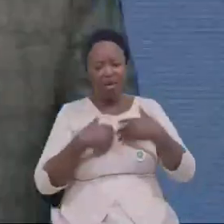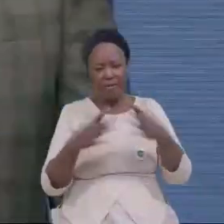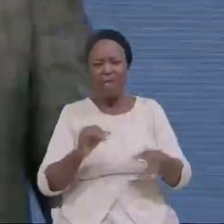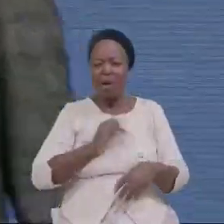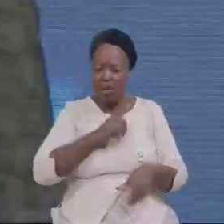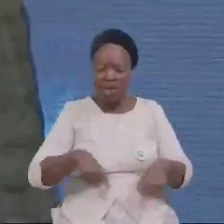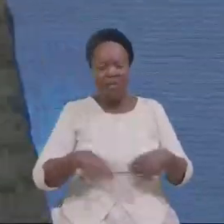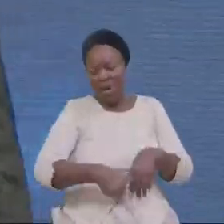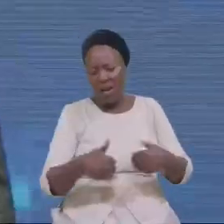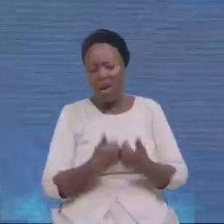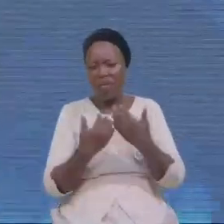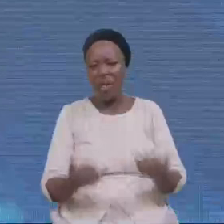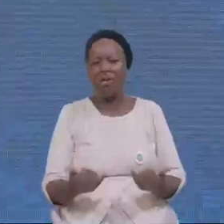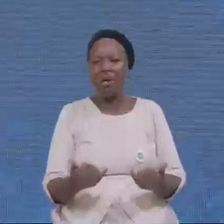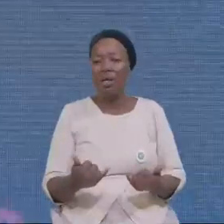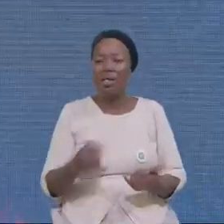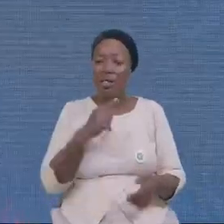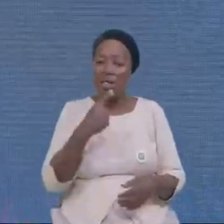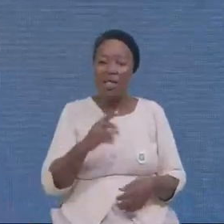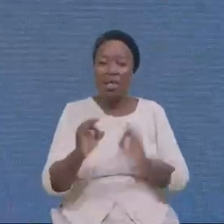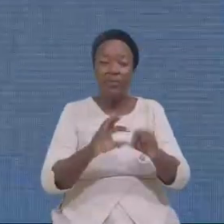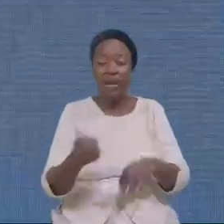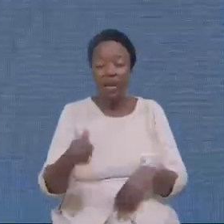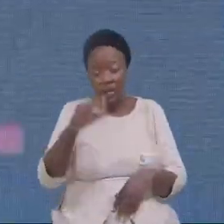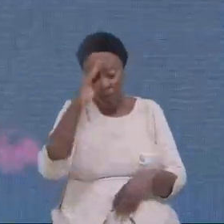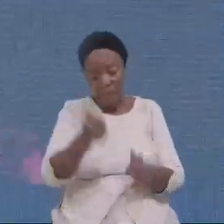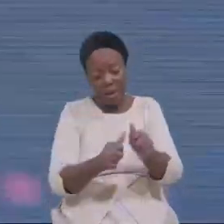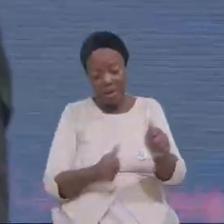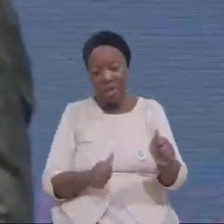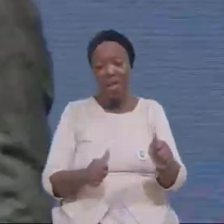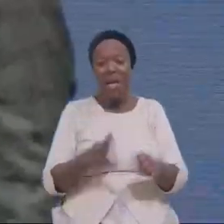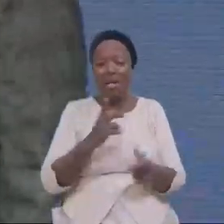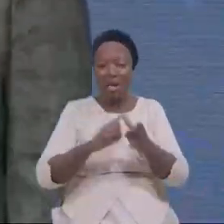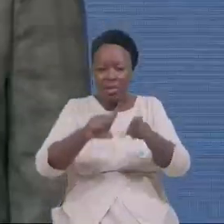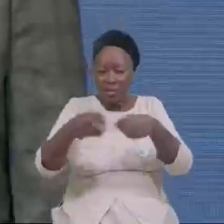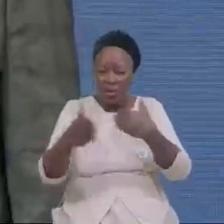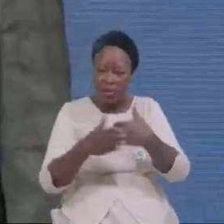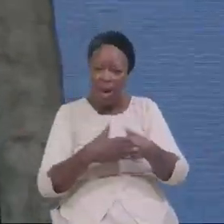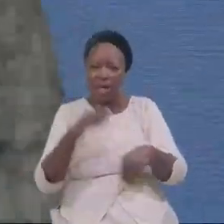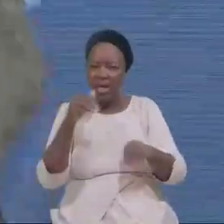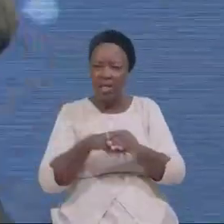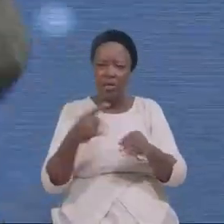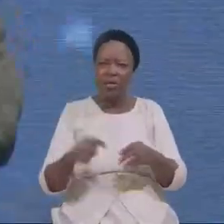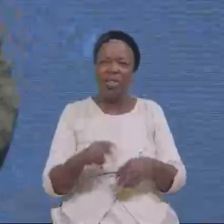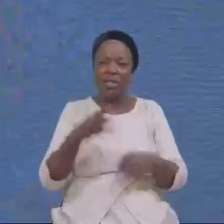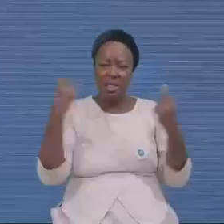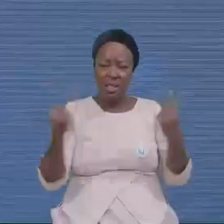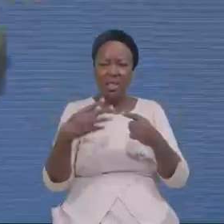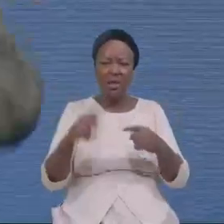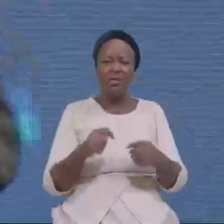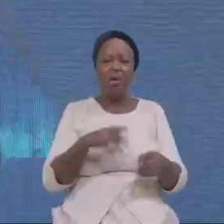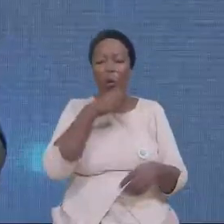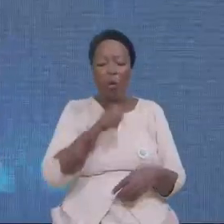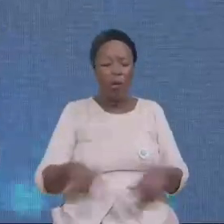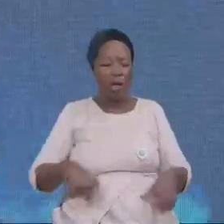n'importe comment maintenant. Il dit, s'il se retire et retourne dans les péchés de l'ancienne